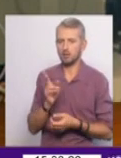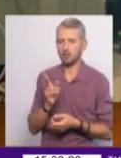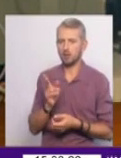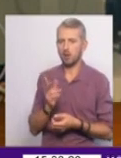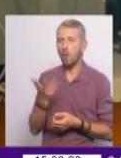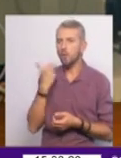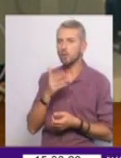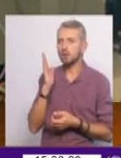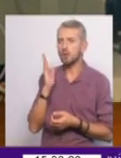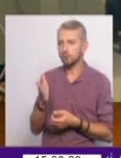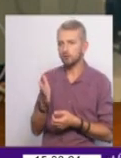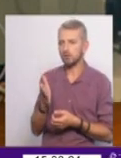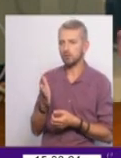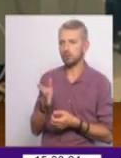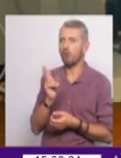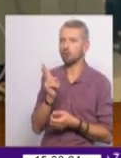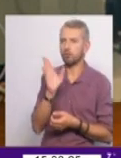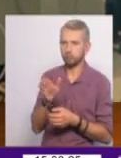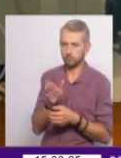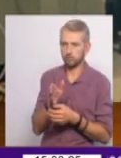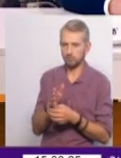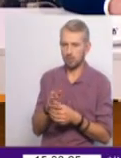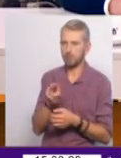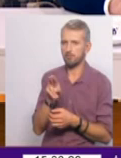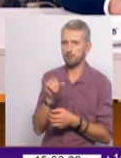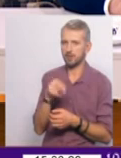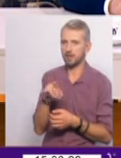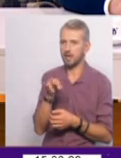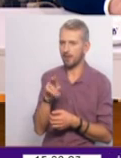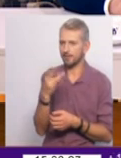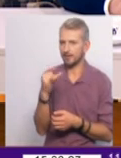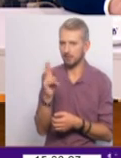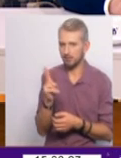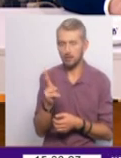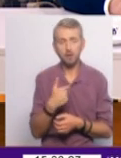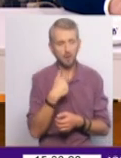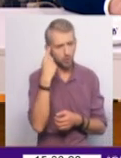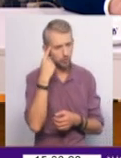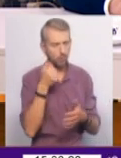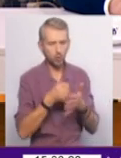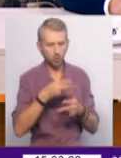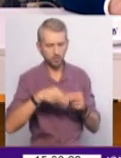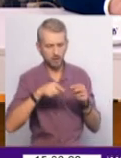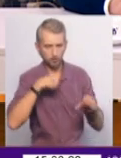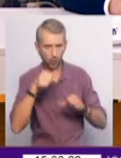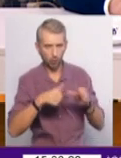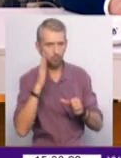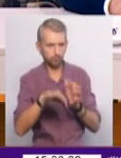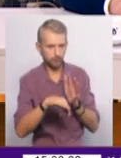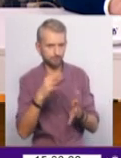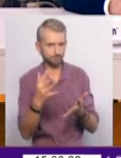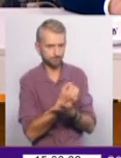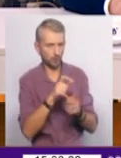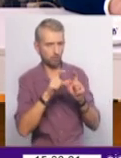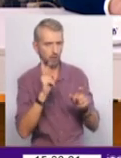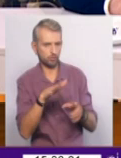коли буде визначений підрядник, і яким чином кошти будуть? До кінця цього року, я думаю, що підрядник буде визначений. Угу. Орієнтовно після 30 жовтня